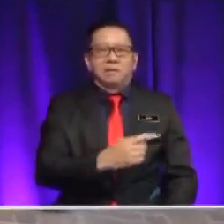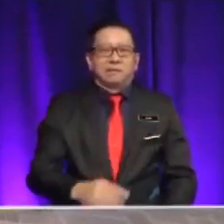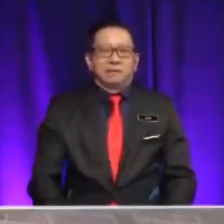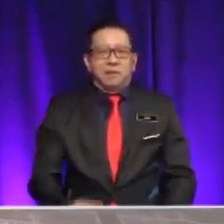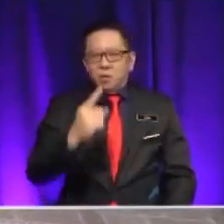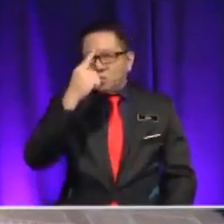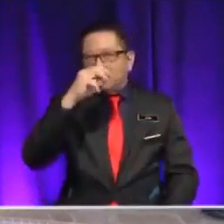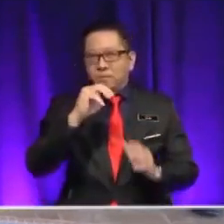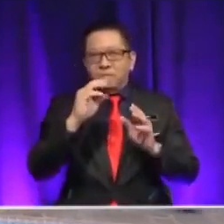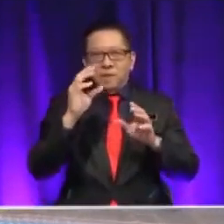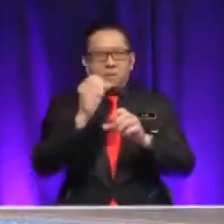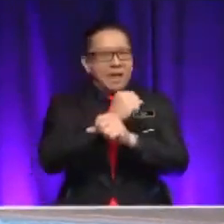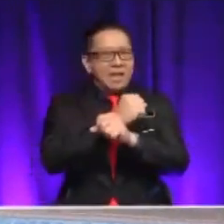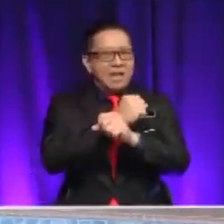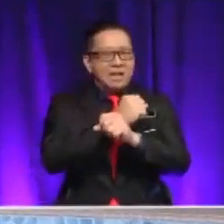dan usaha kami